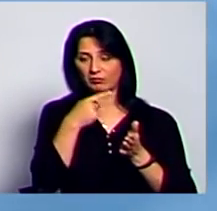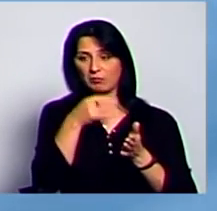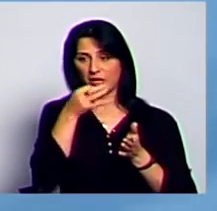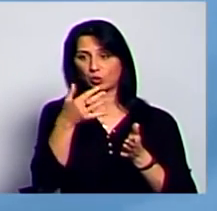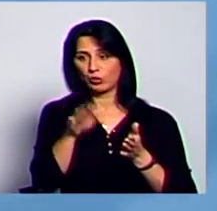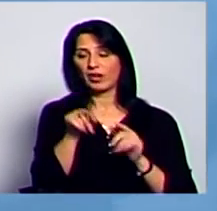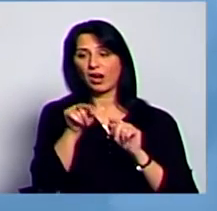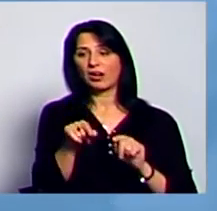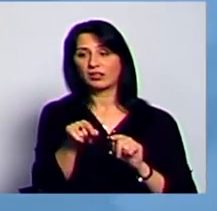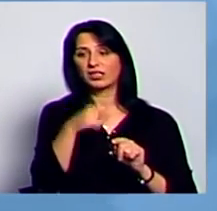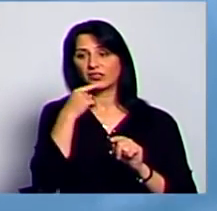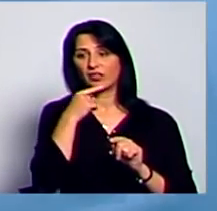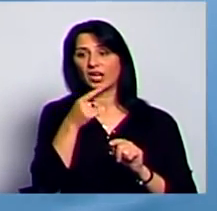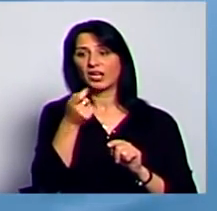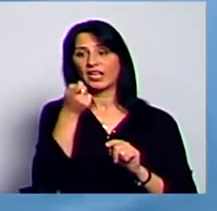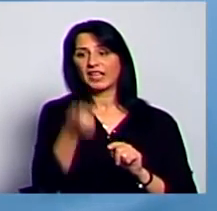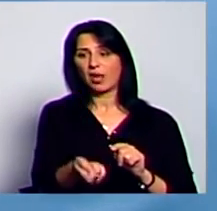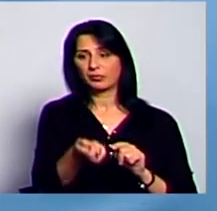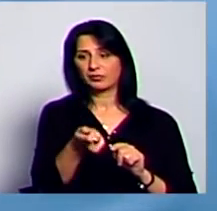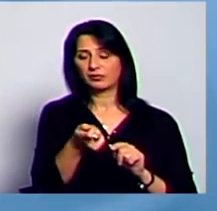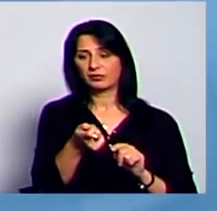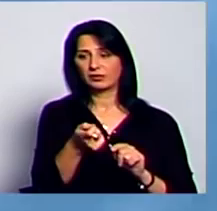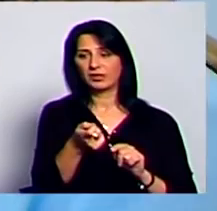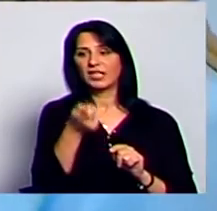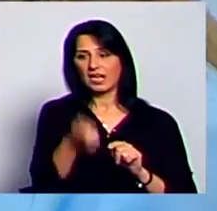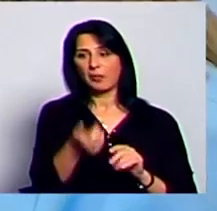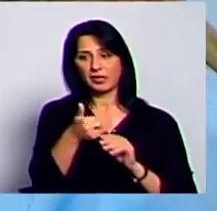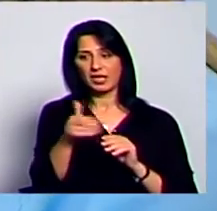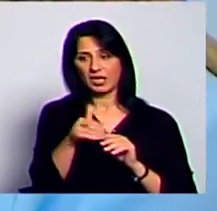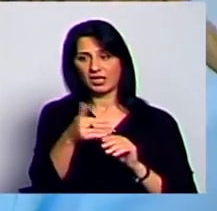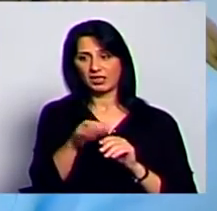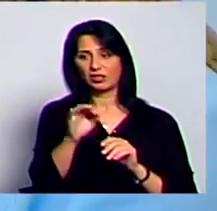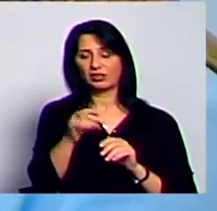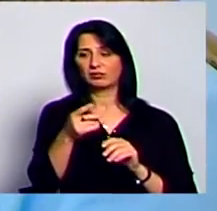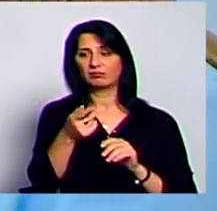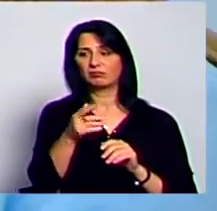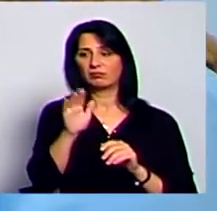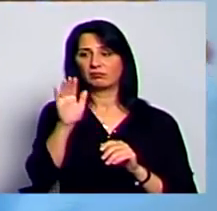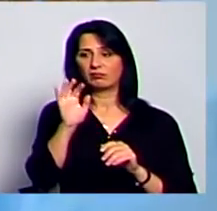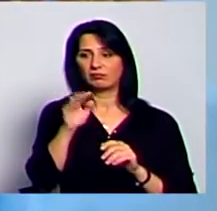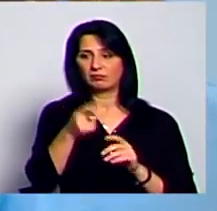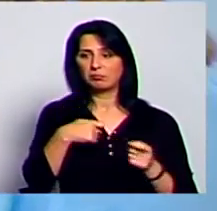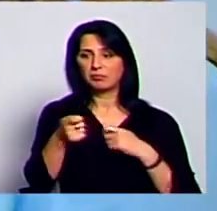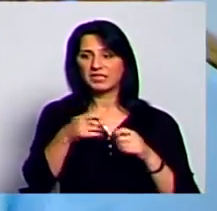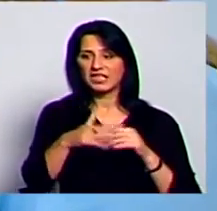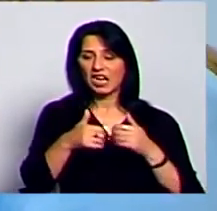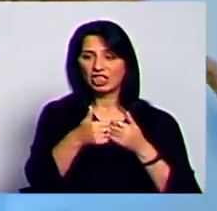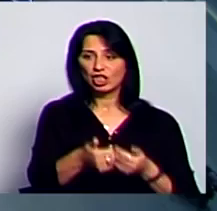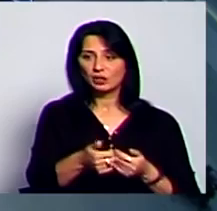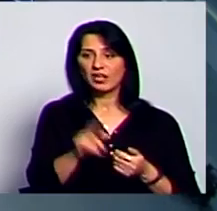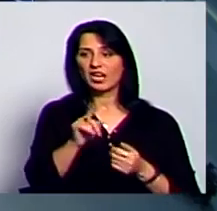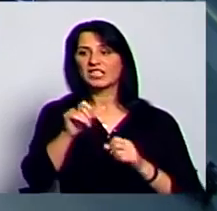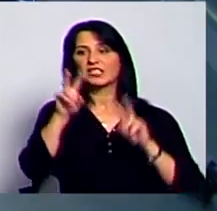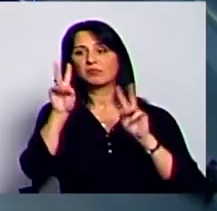პასუხი, აქ თქვა რომ იაფი ასე თქვა უფრო ნაკლები პროცენტი აფი კრედიტები იყოს ბიზნესის ხელშეწყობა